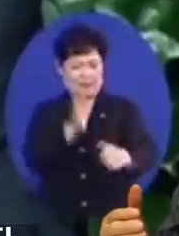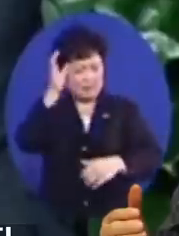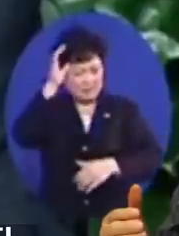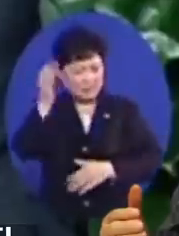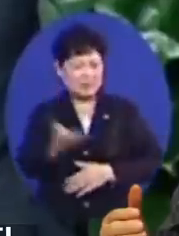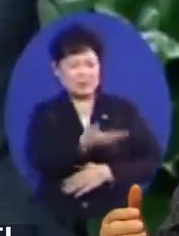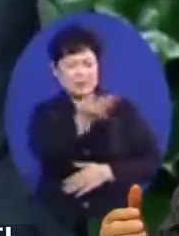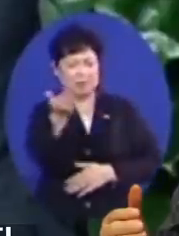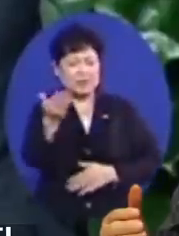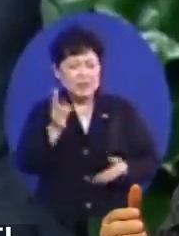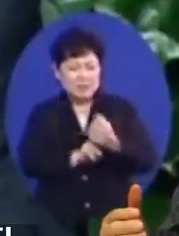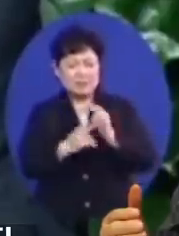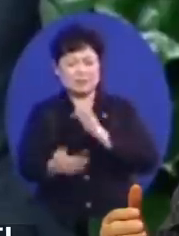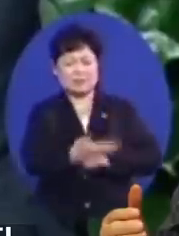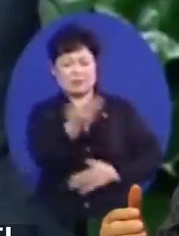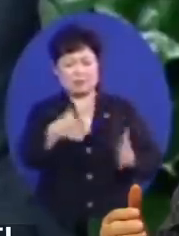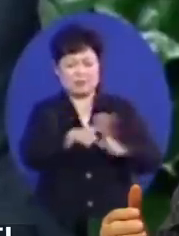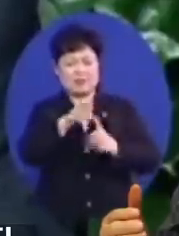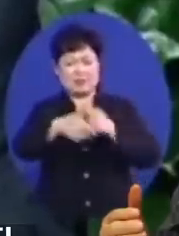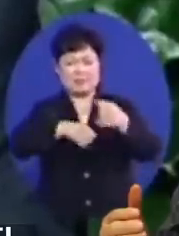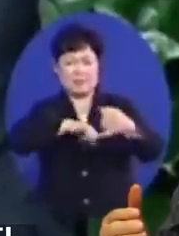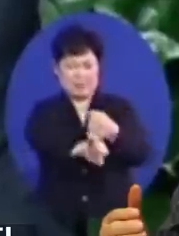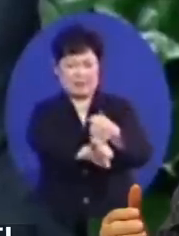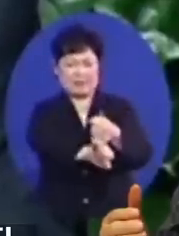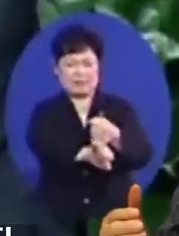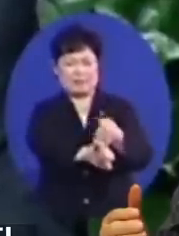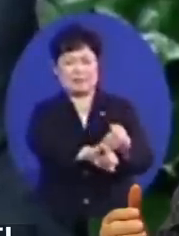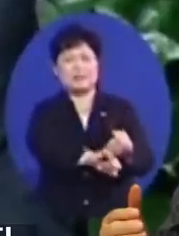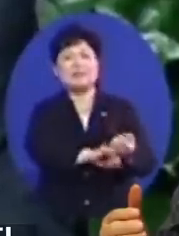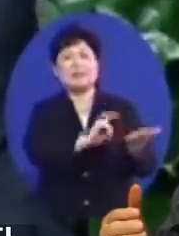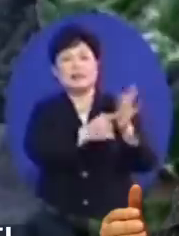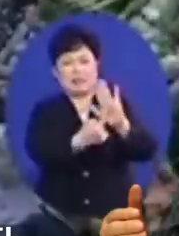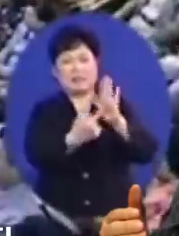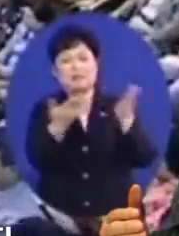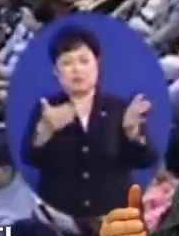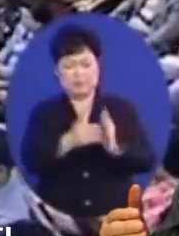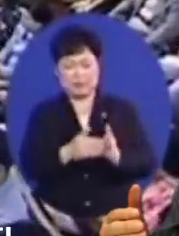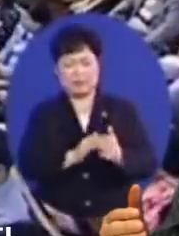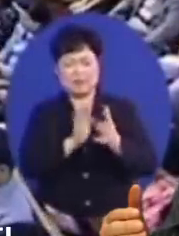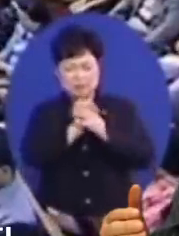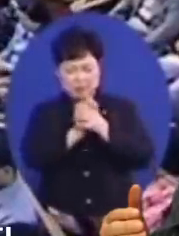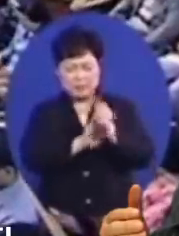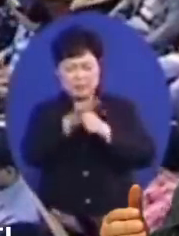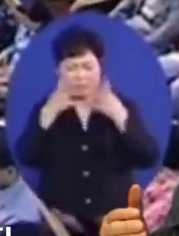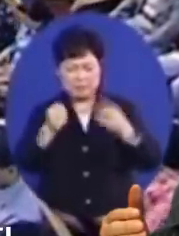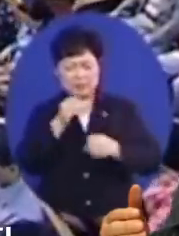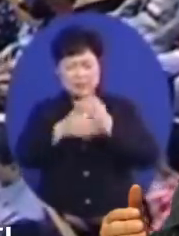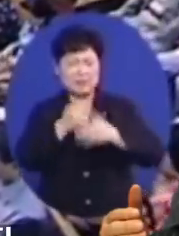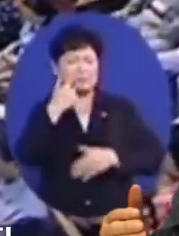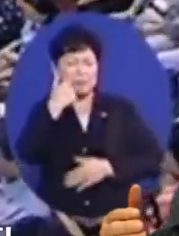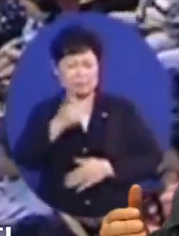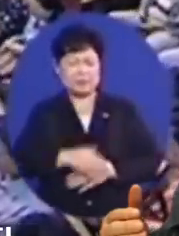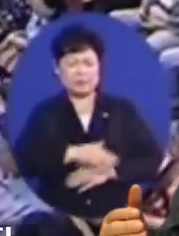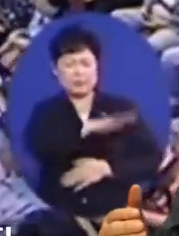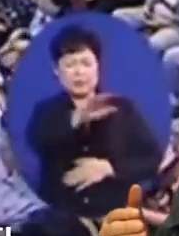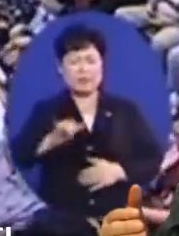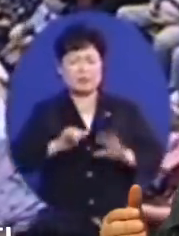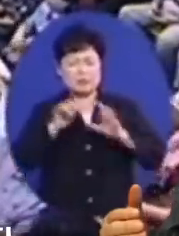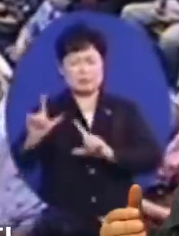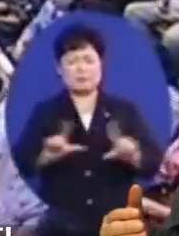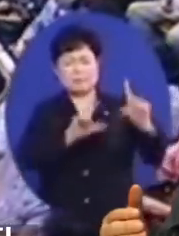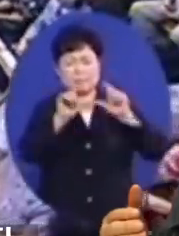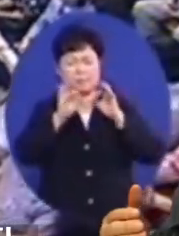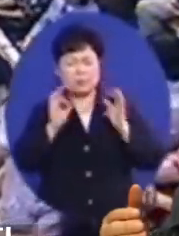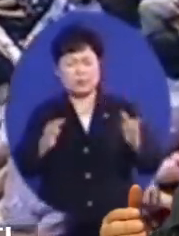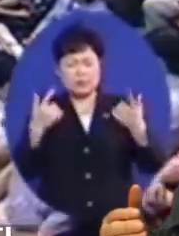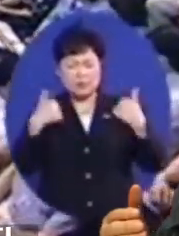위해서 반드시 하나님이 행하여 주실 것입니다. 우리 기도드리겠습니다. 사랑이 많으신 우리 하나님 아버지요, 우리가 이 세상에 살면서